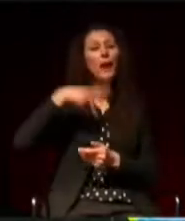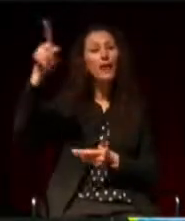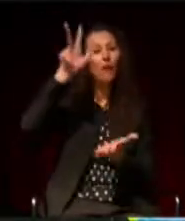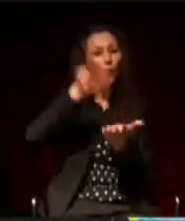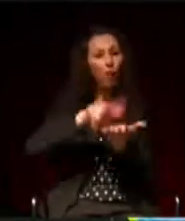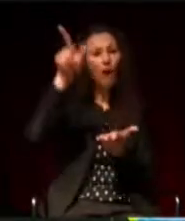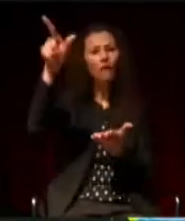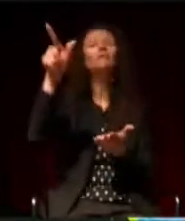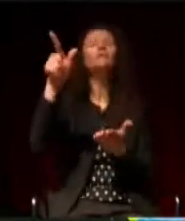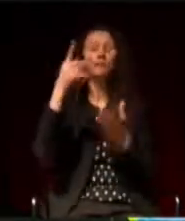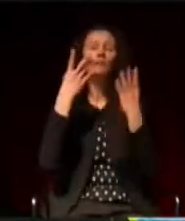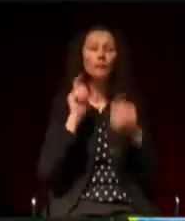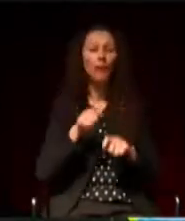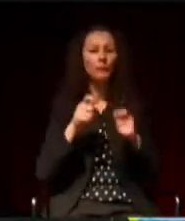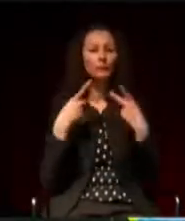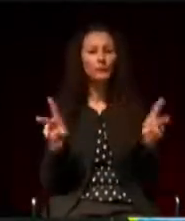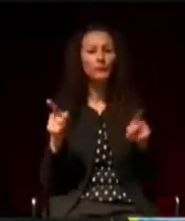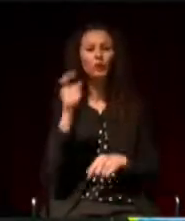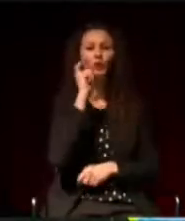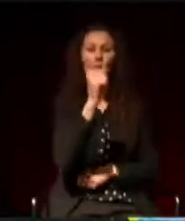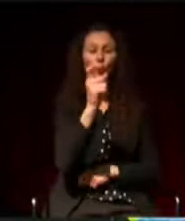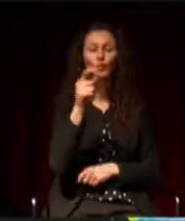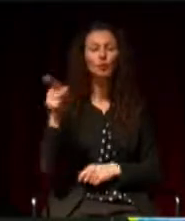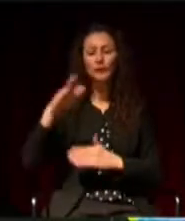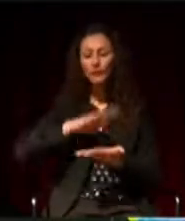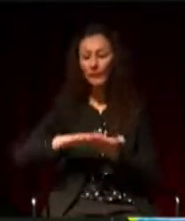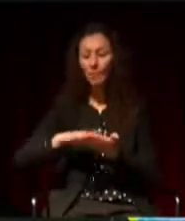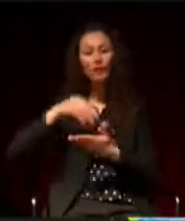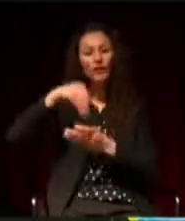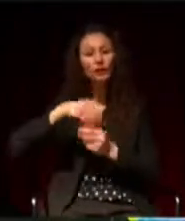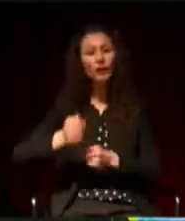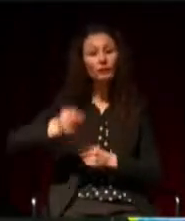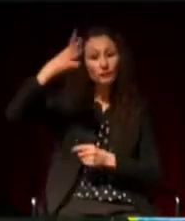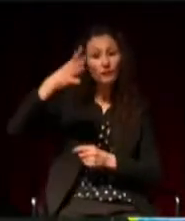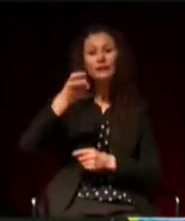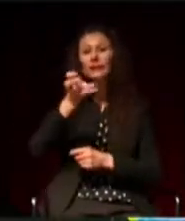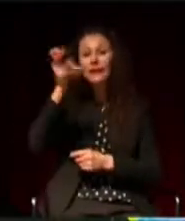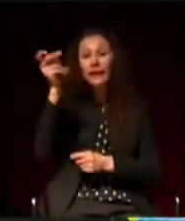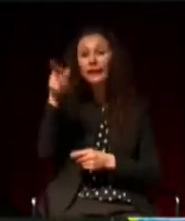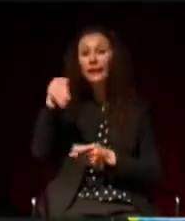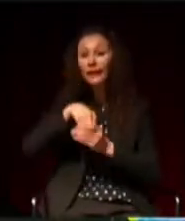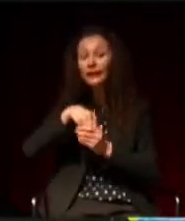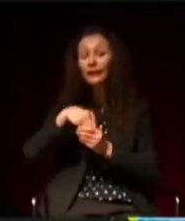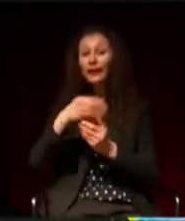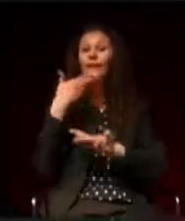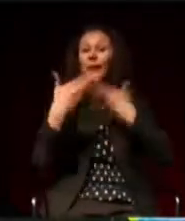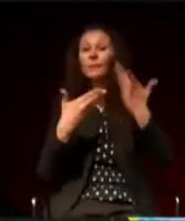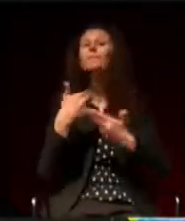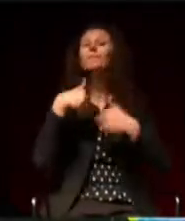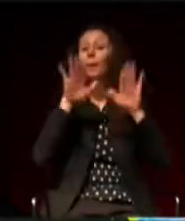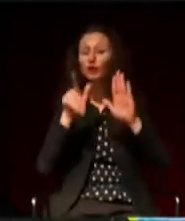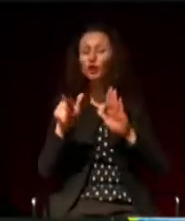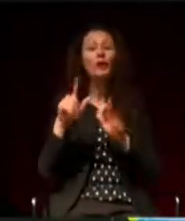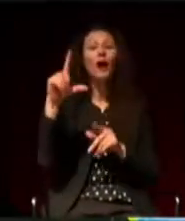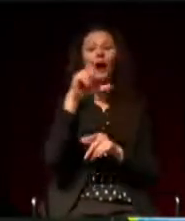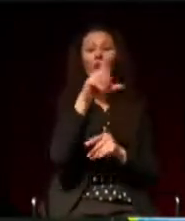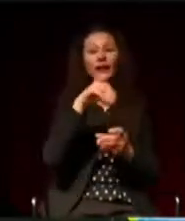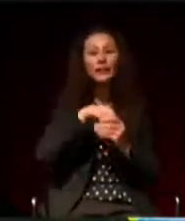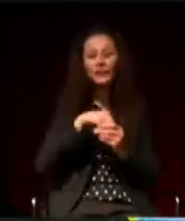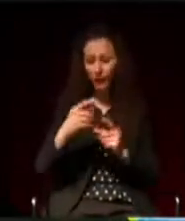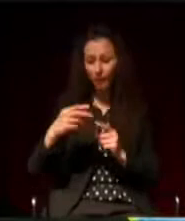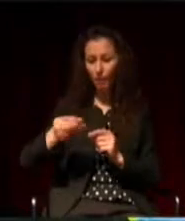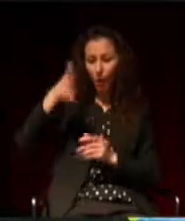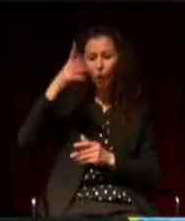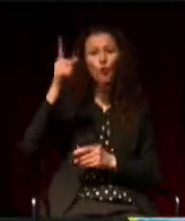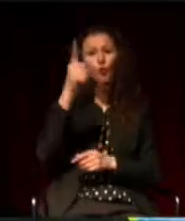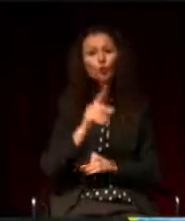etüdüne göre uygulama yapılabilir. 9. Taban alanı katsayısı ve kat alanı katsayısı tanımlanmamış ayrık ikiz ve blok